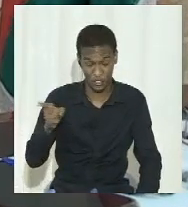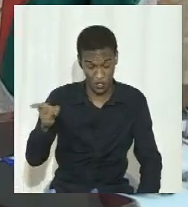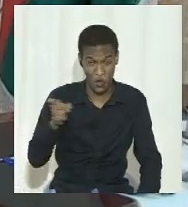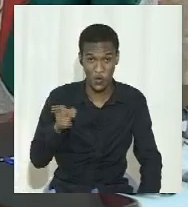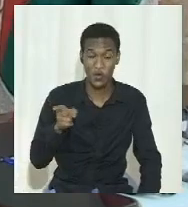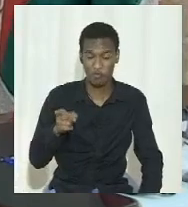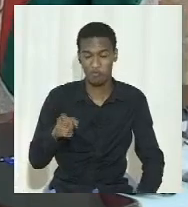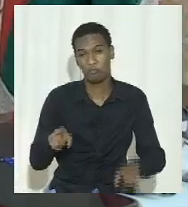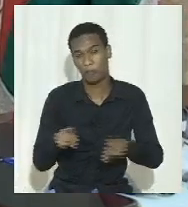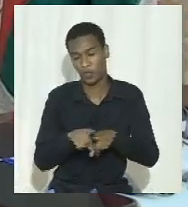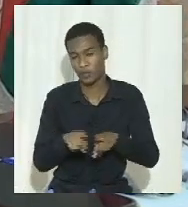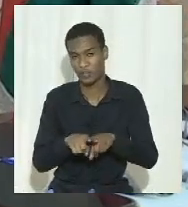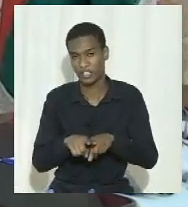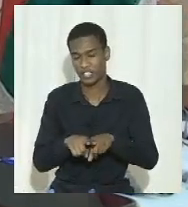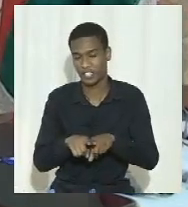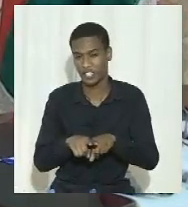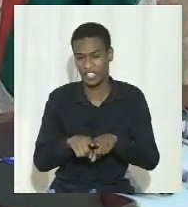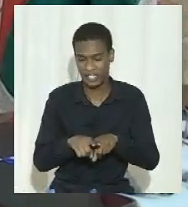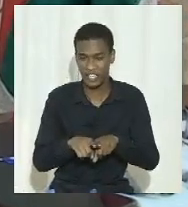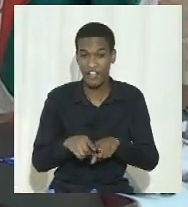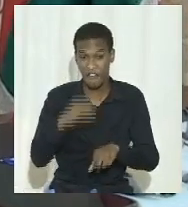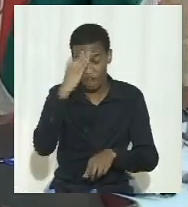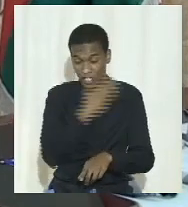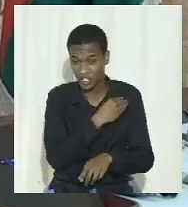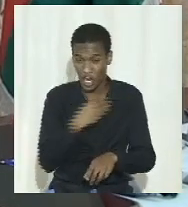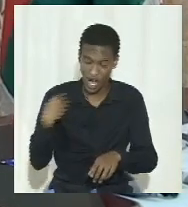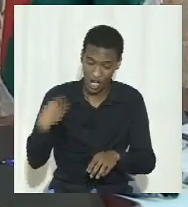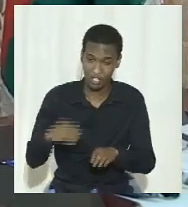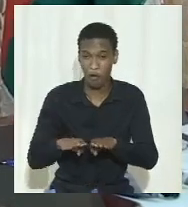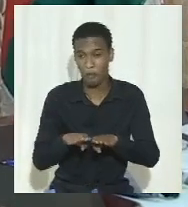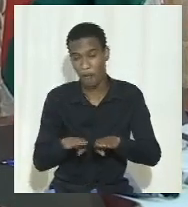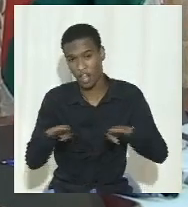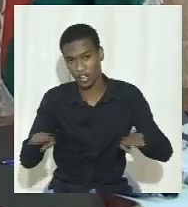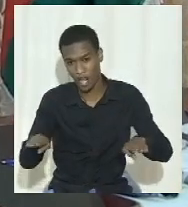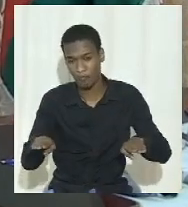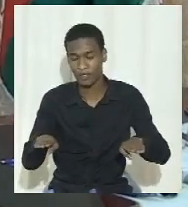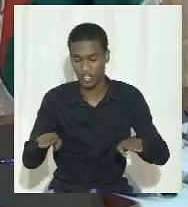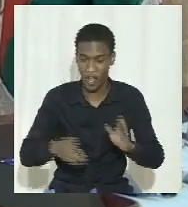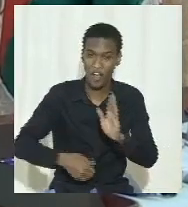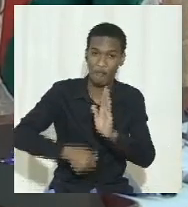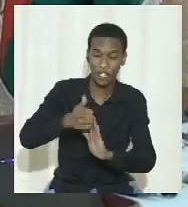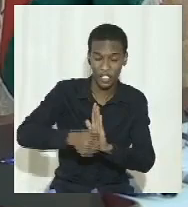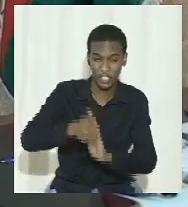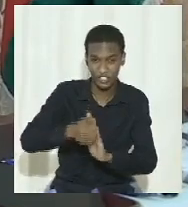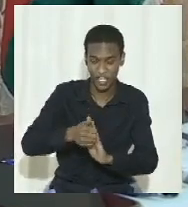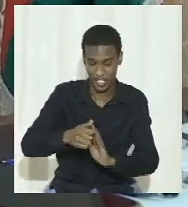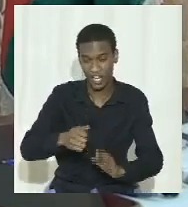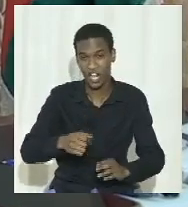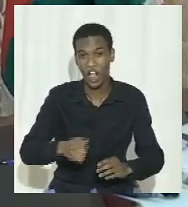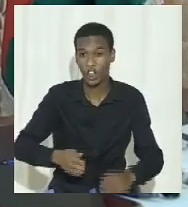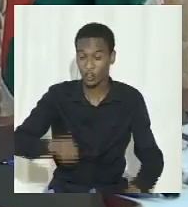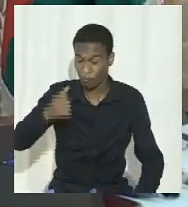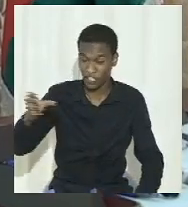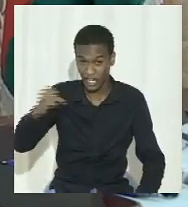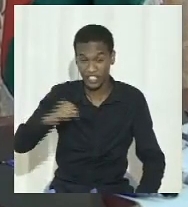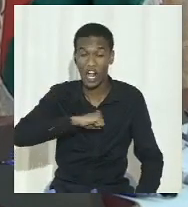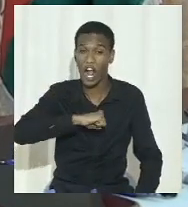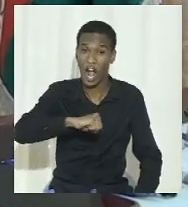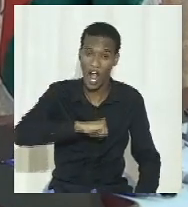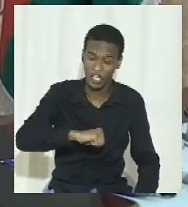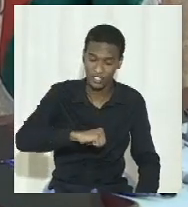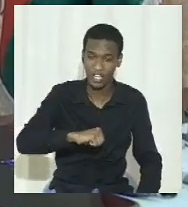dia arindra miaraka amin'ny gouvernora, arindra miaraka amin'ny ministera misahana ny asa, ary